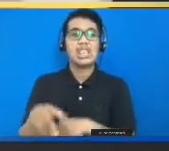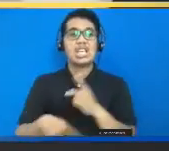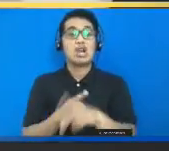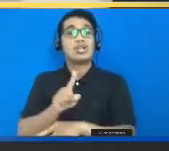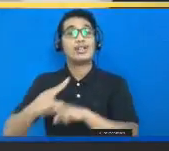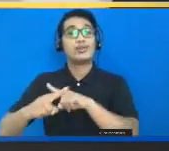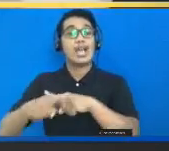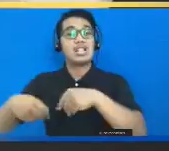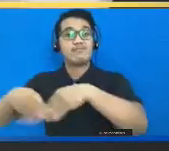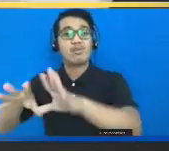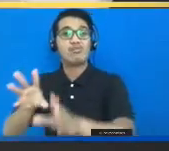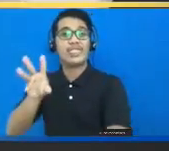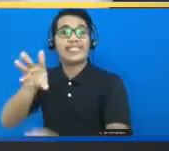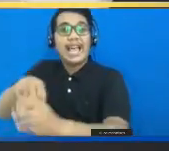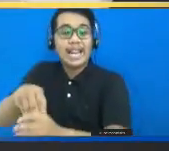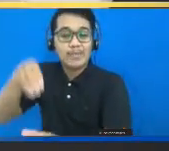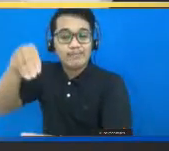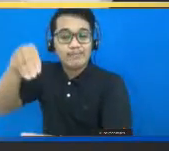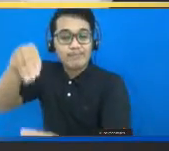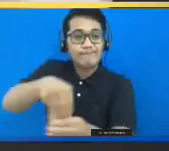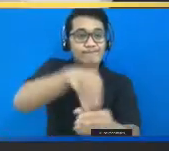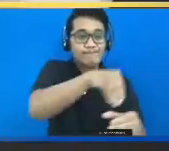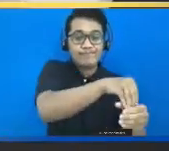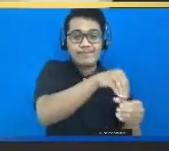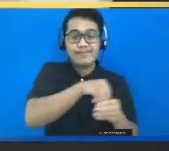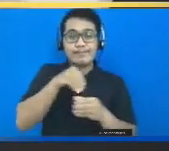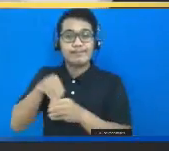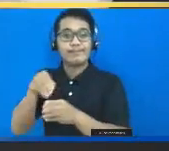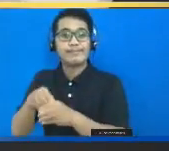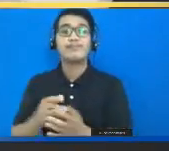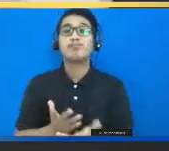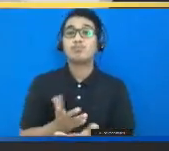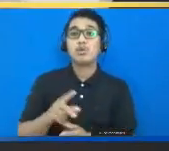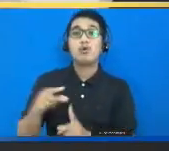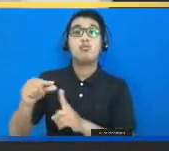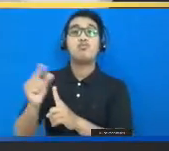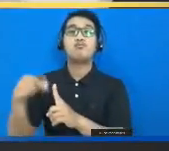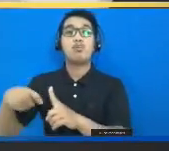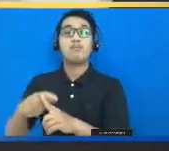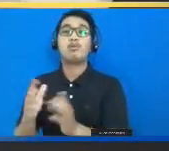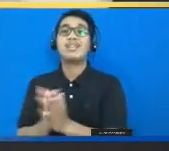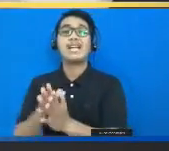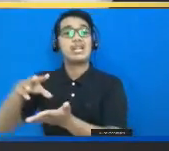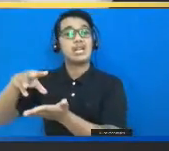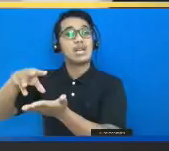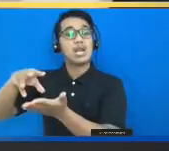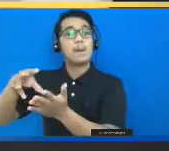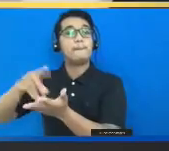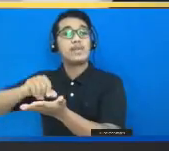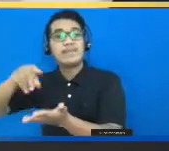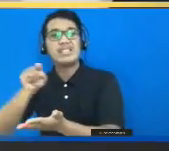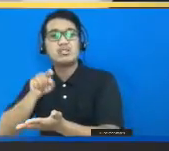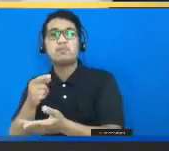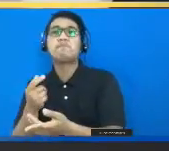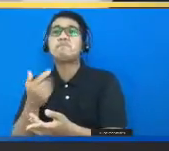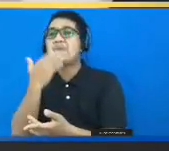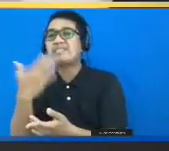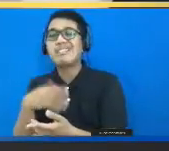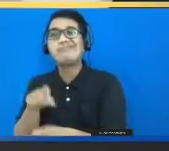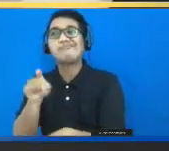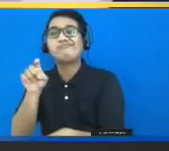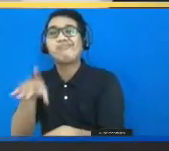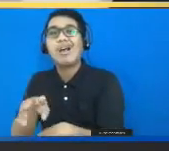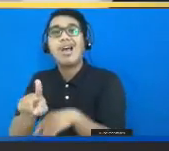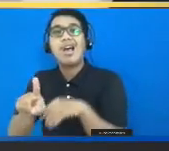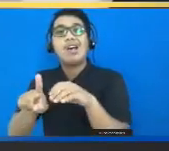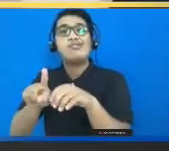masa tanam untuk petani itu berkontribusi pupuk dan bibit hanya dibawa 10% dari Draco tal